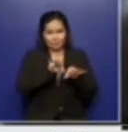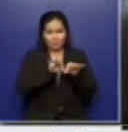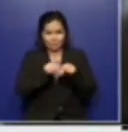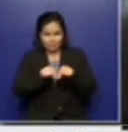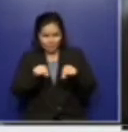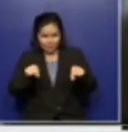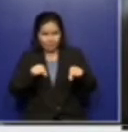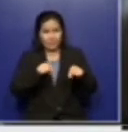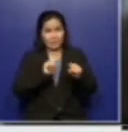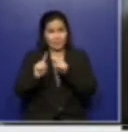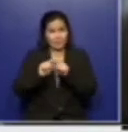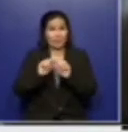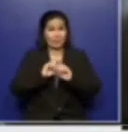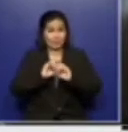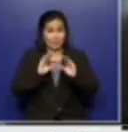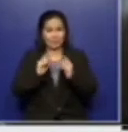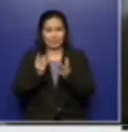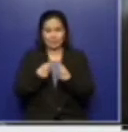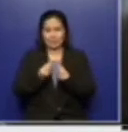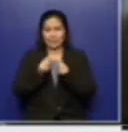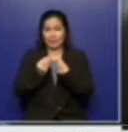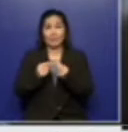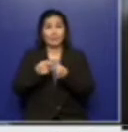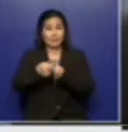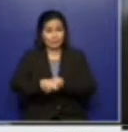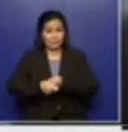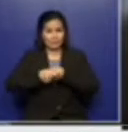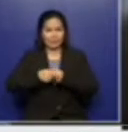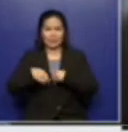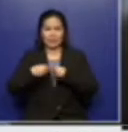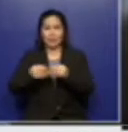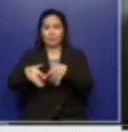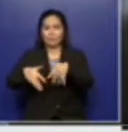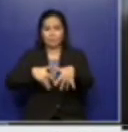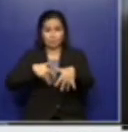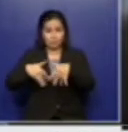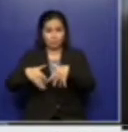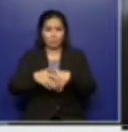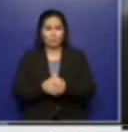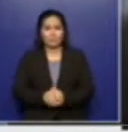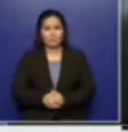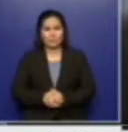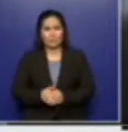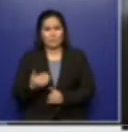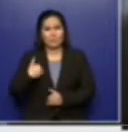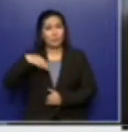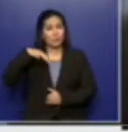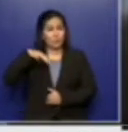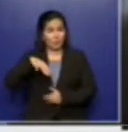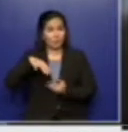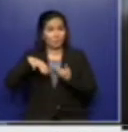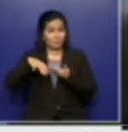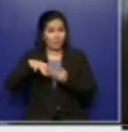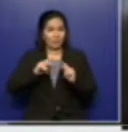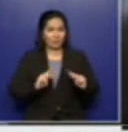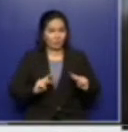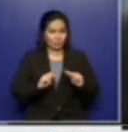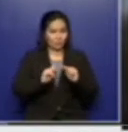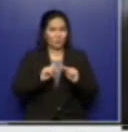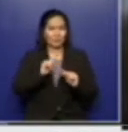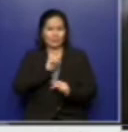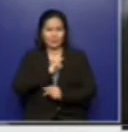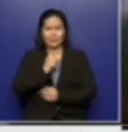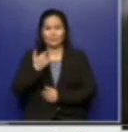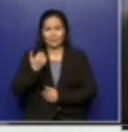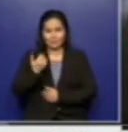ที่ดินให้แก่เกษตรกรหรือให้แก่ชาวบ้านมีหน่วยงานมีกระทรวงที่รับผิ